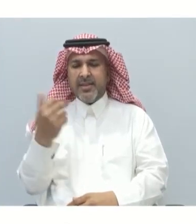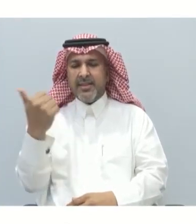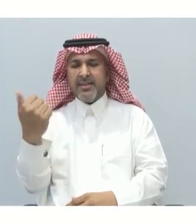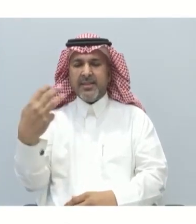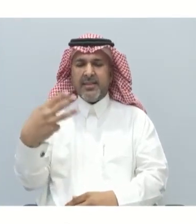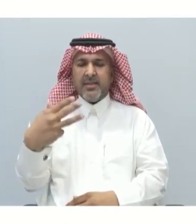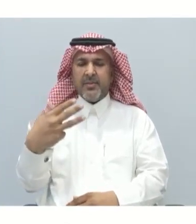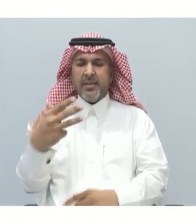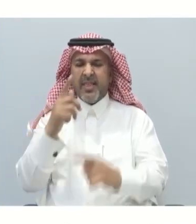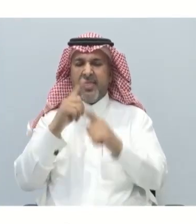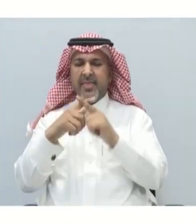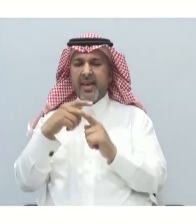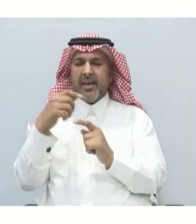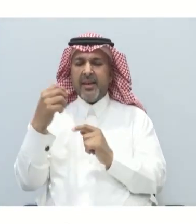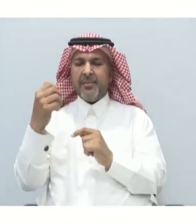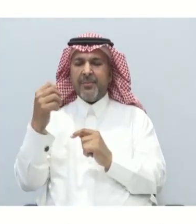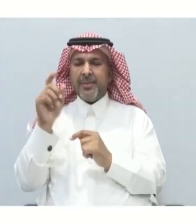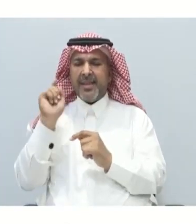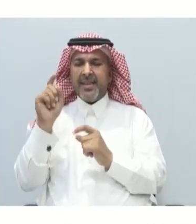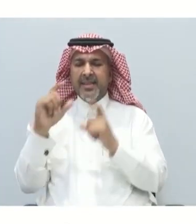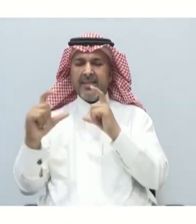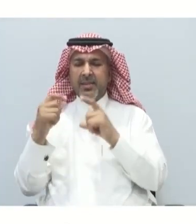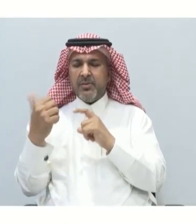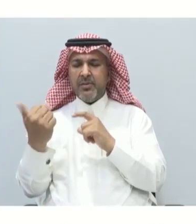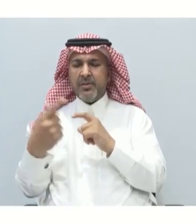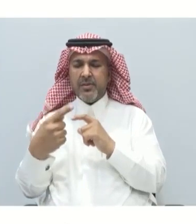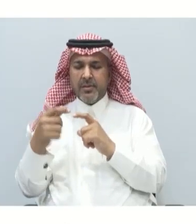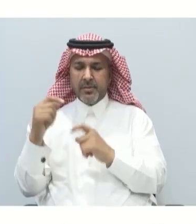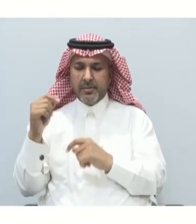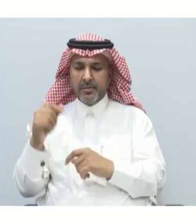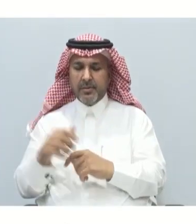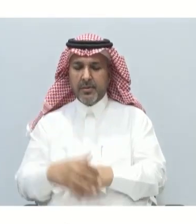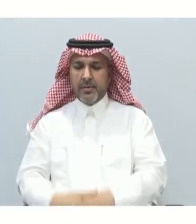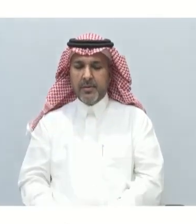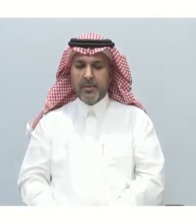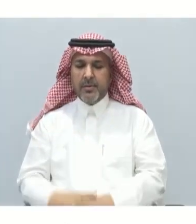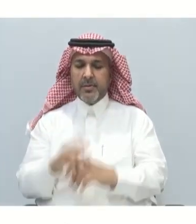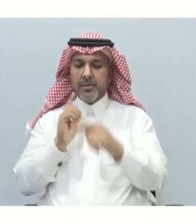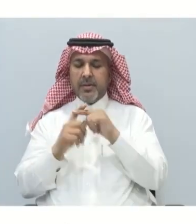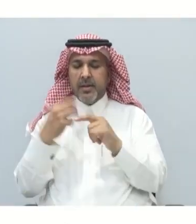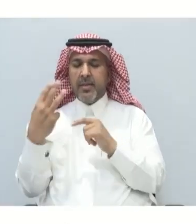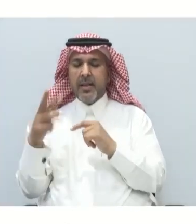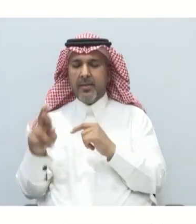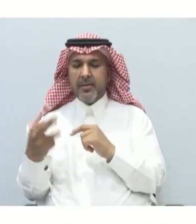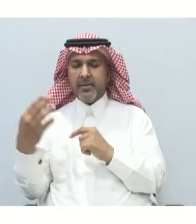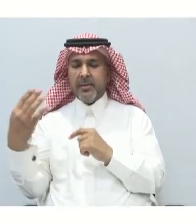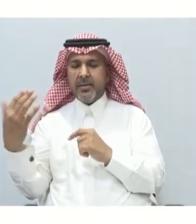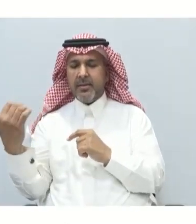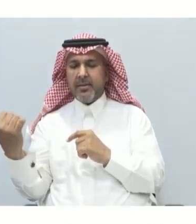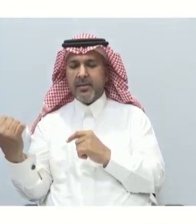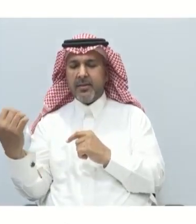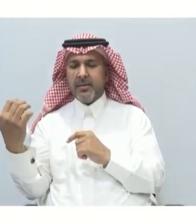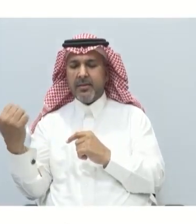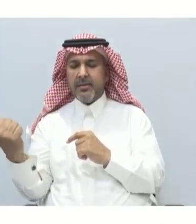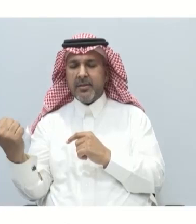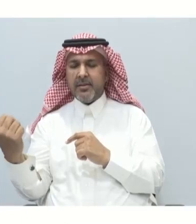0.36 في اكس زائدا 3.26 وبالتالي راح اقول هنا كم يساوي هذا هذا